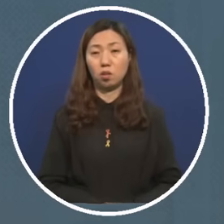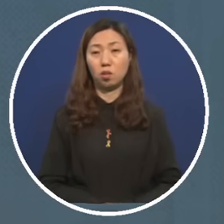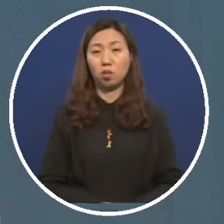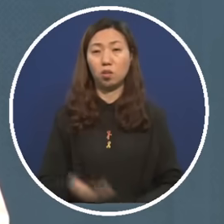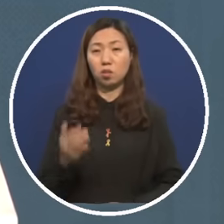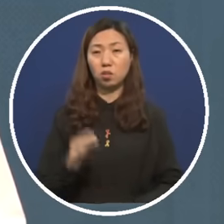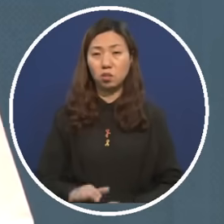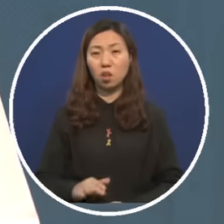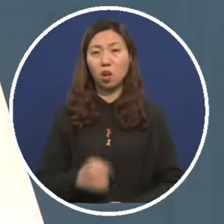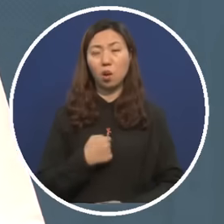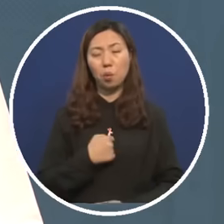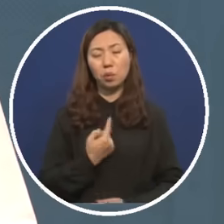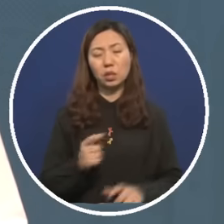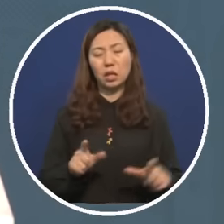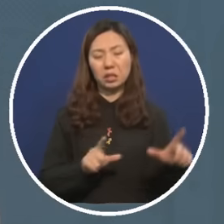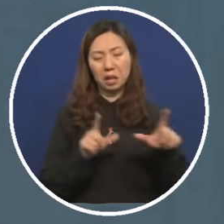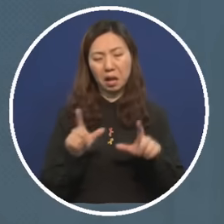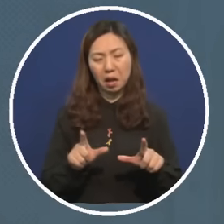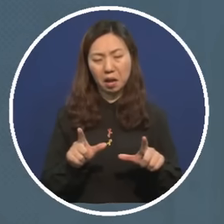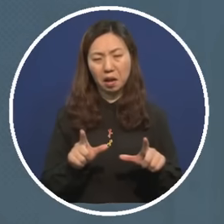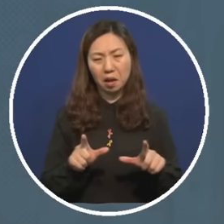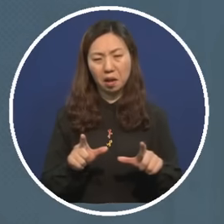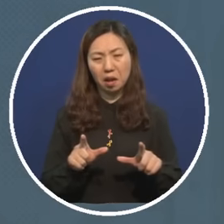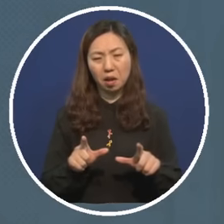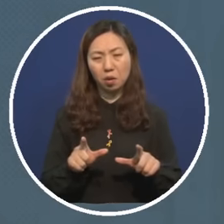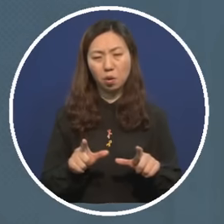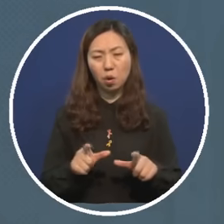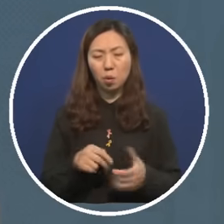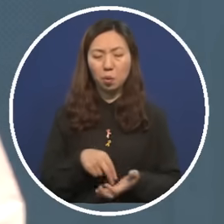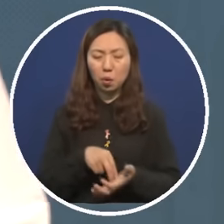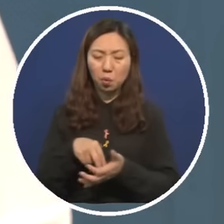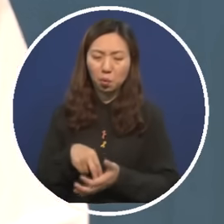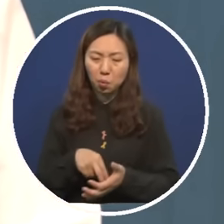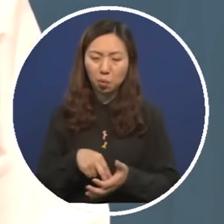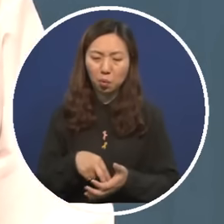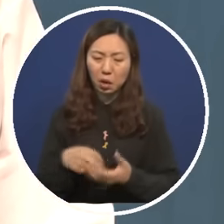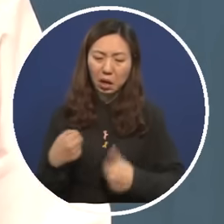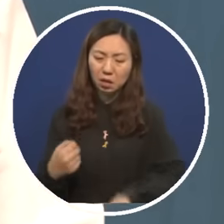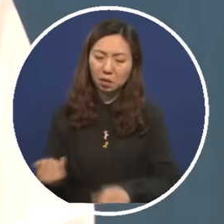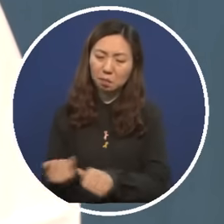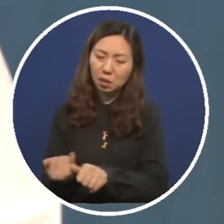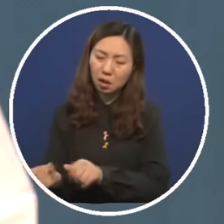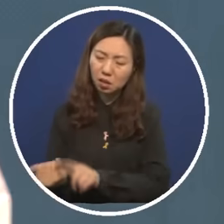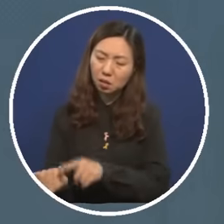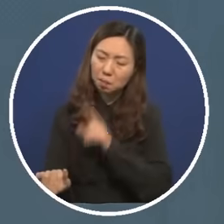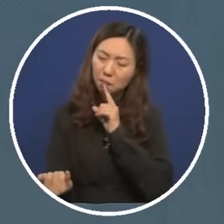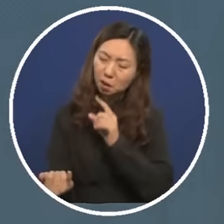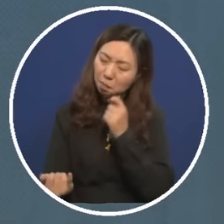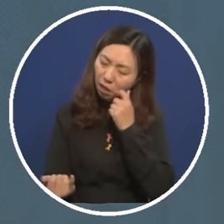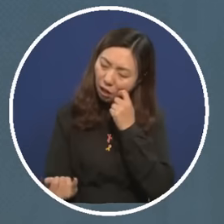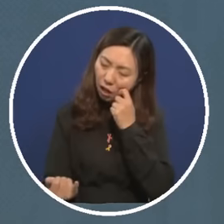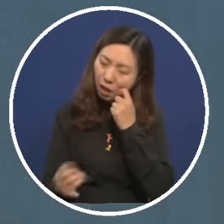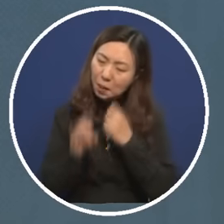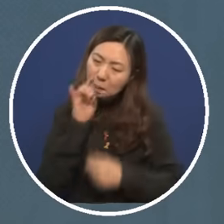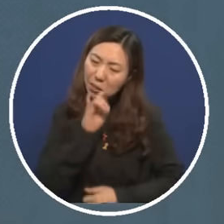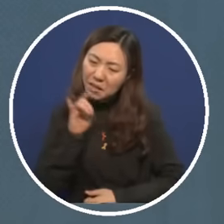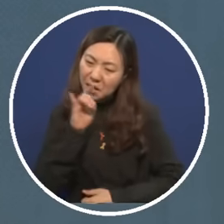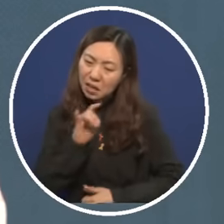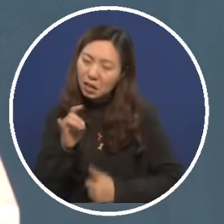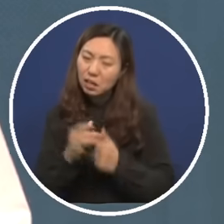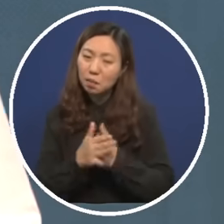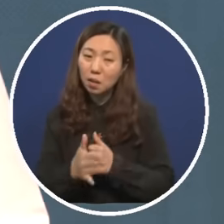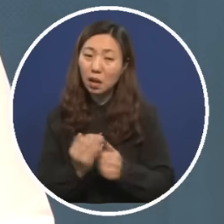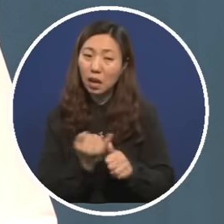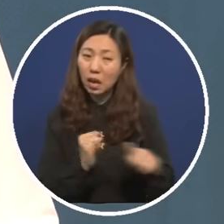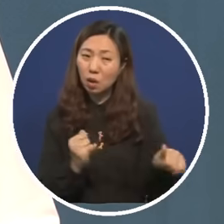근데 혼자서 살아왔고 외로움을 타고 며느리한테도 얘기 못했고 그런 얘기 하는 거 보니까 헤어지기가 조금